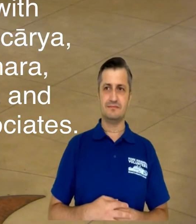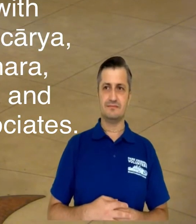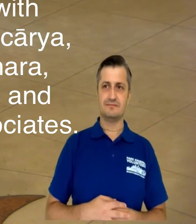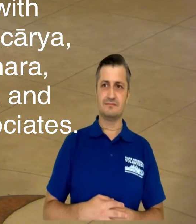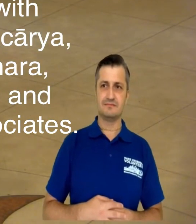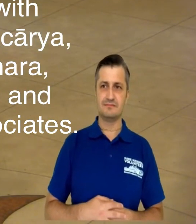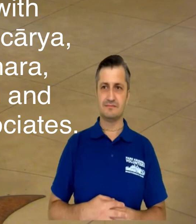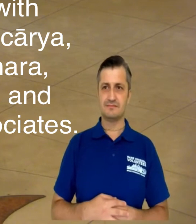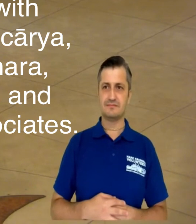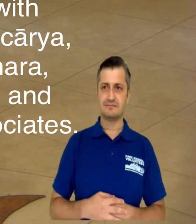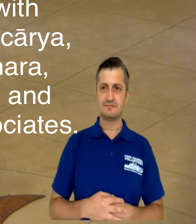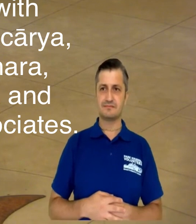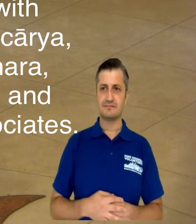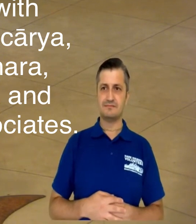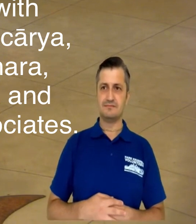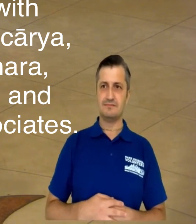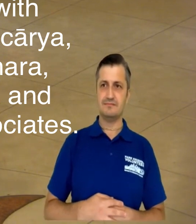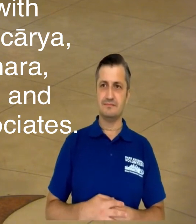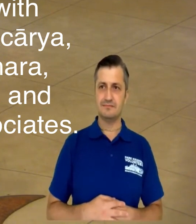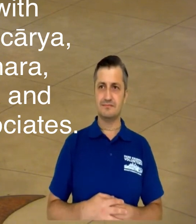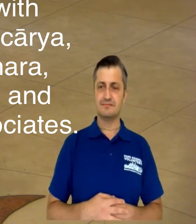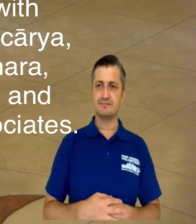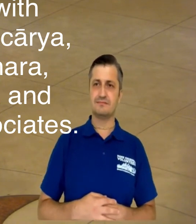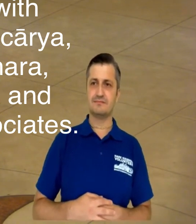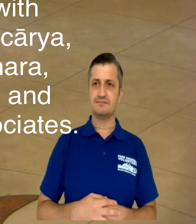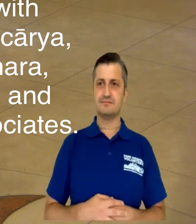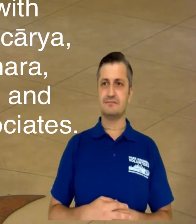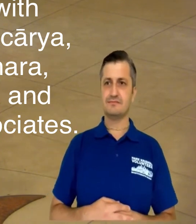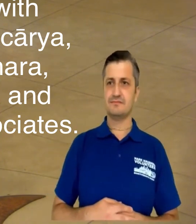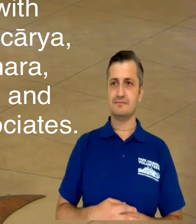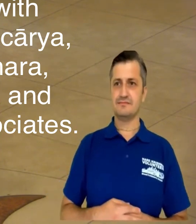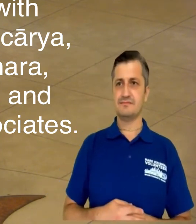Parichana Saitam Shri Krishna Chaitanya Devam